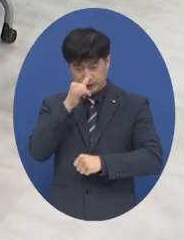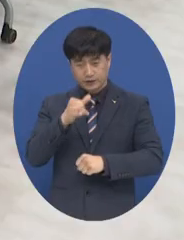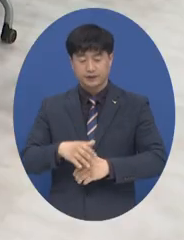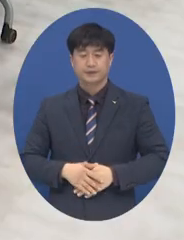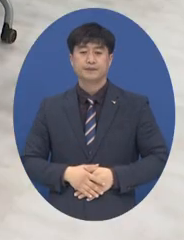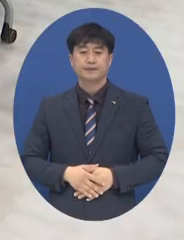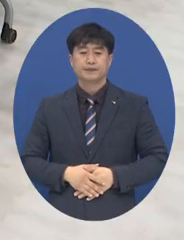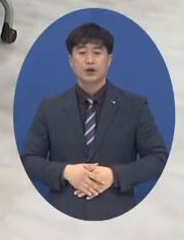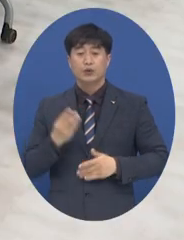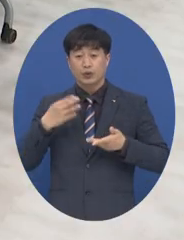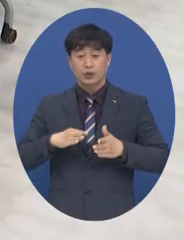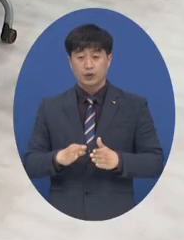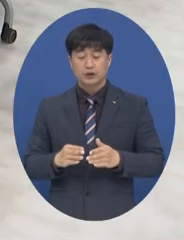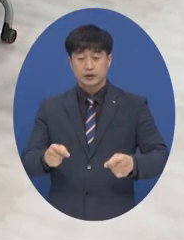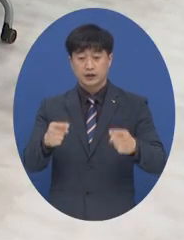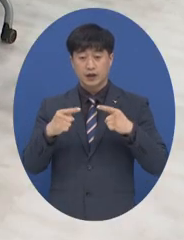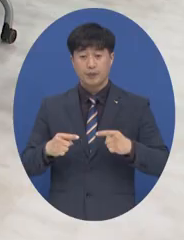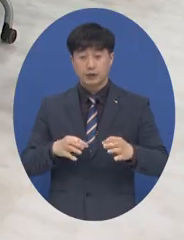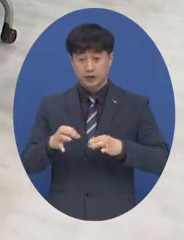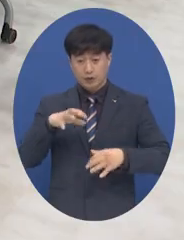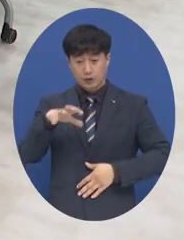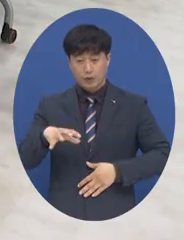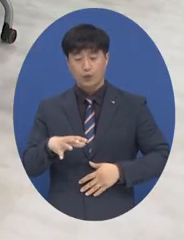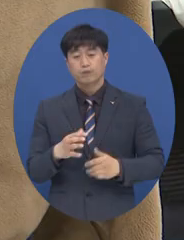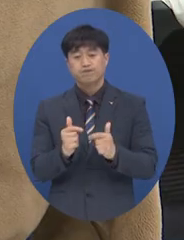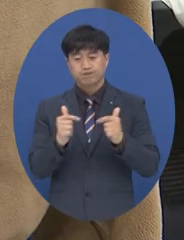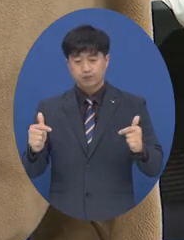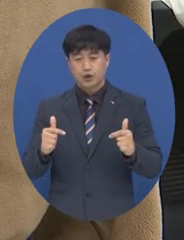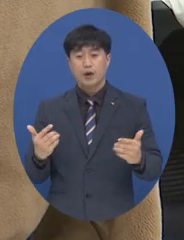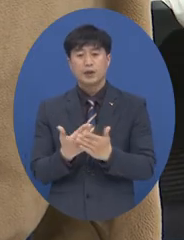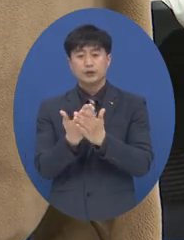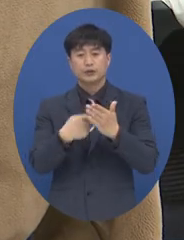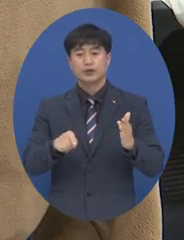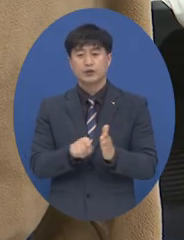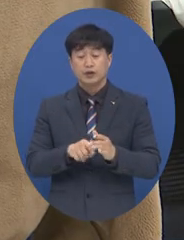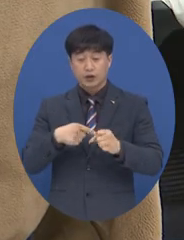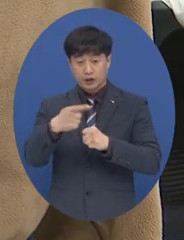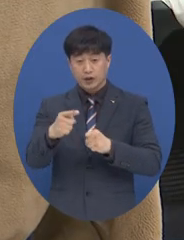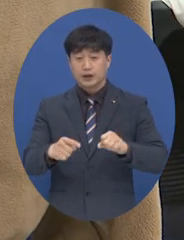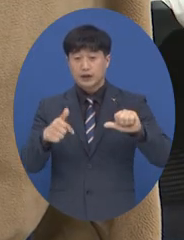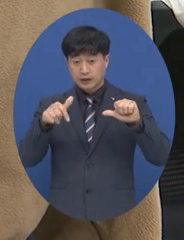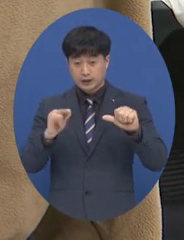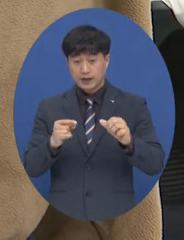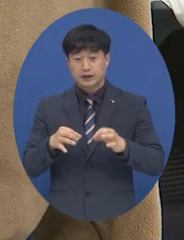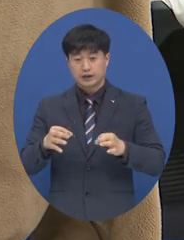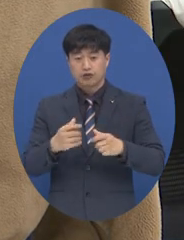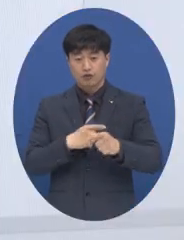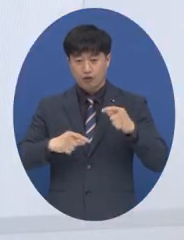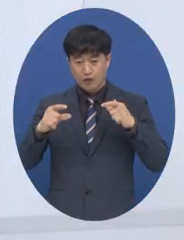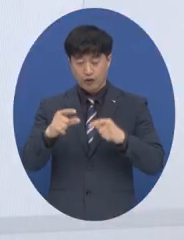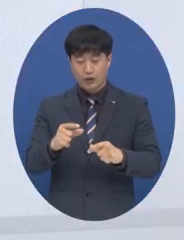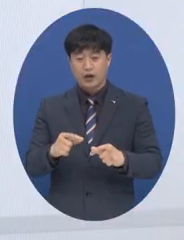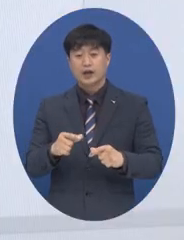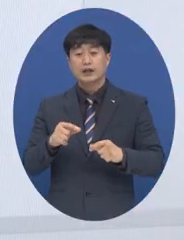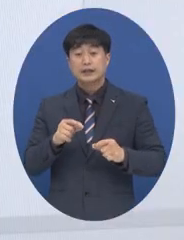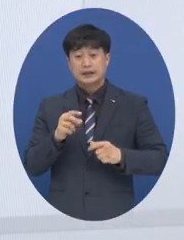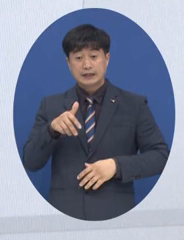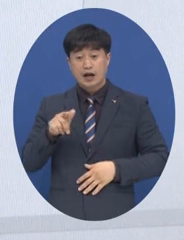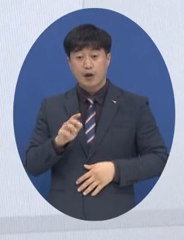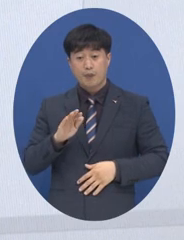하였습니다. 경기도는 참여 시장 확대와 활성화를 위해 내년엔 5개 시장을 추가해 장보고